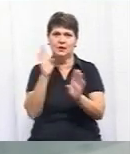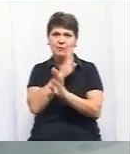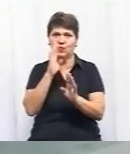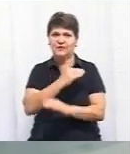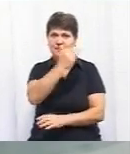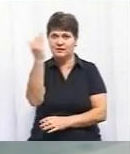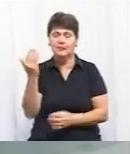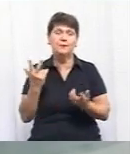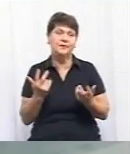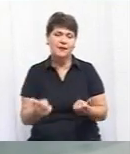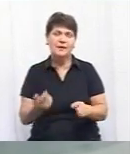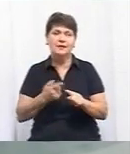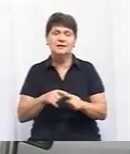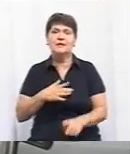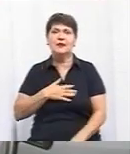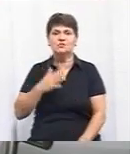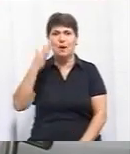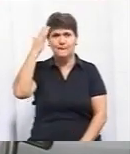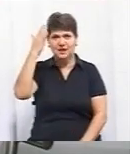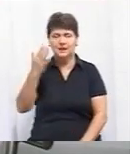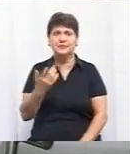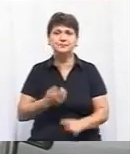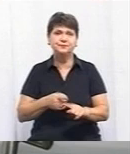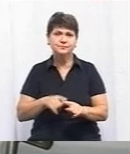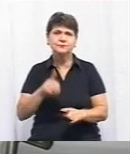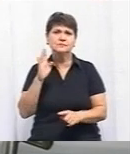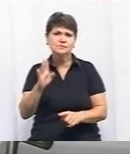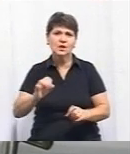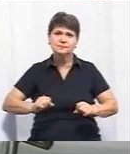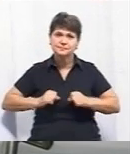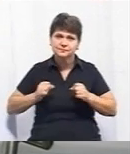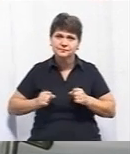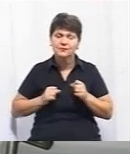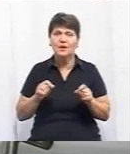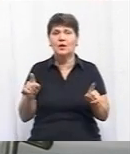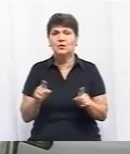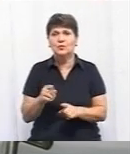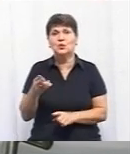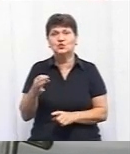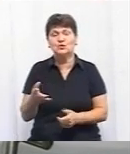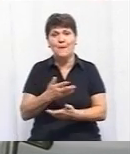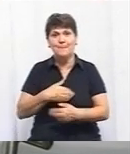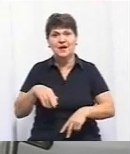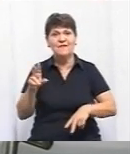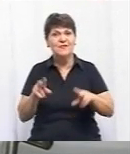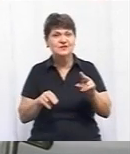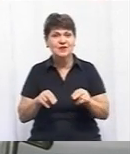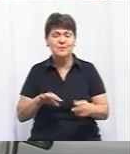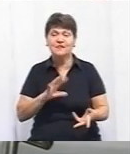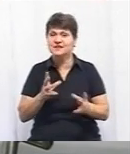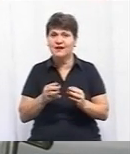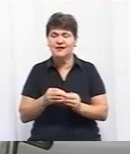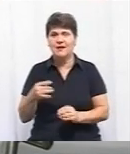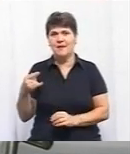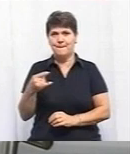Так, це наша мрія. Ми до цього будемо йти, тому що ми вважаємо, що взагалі